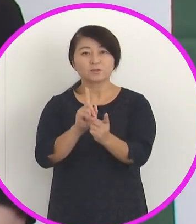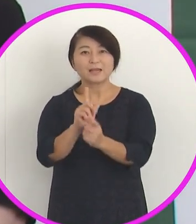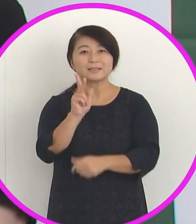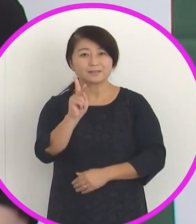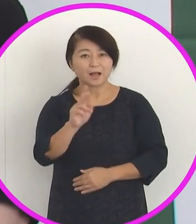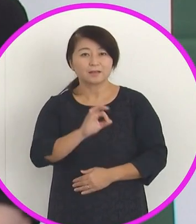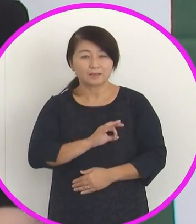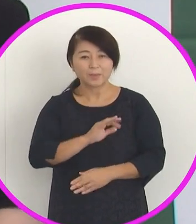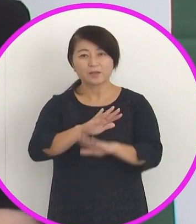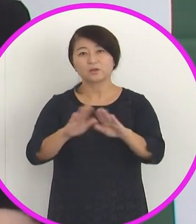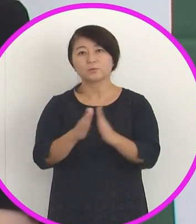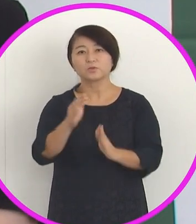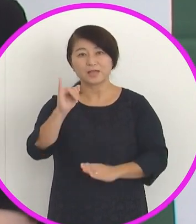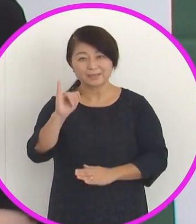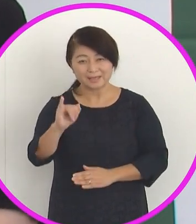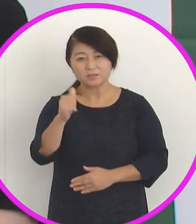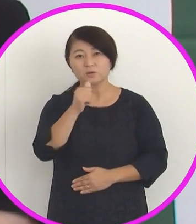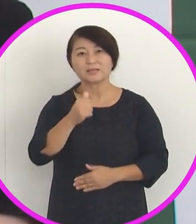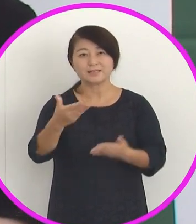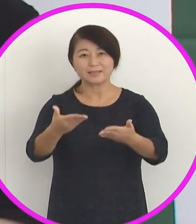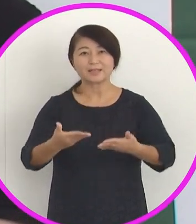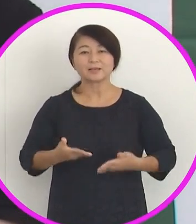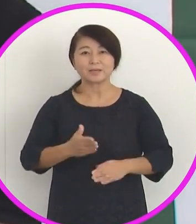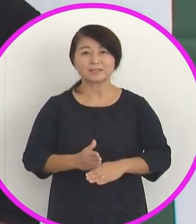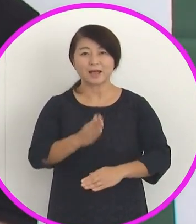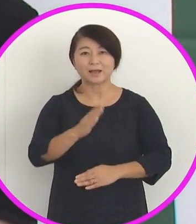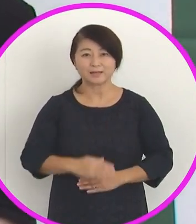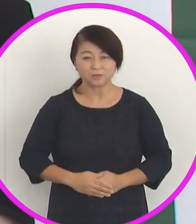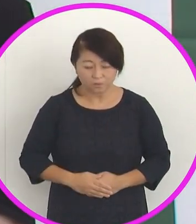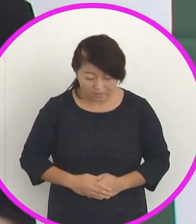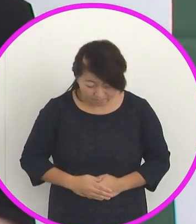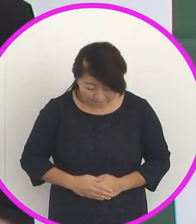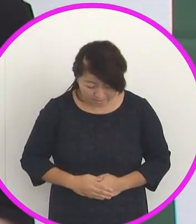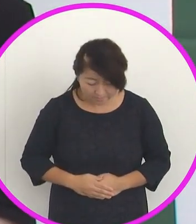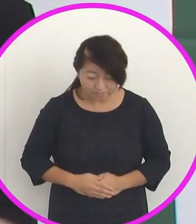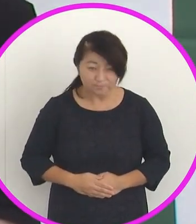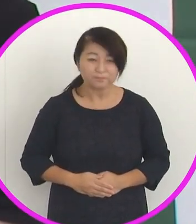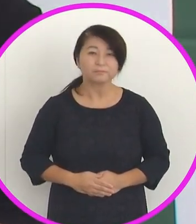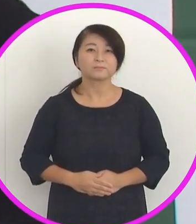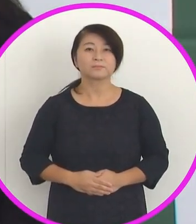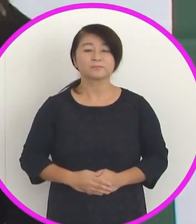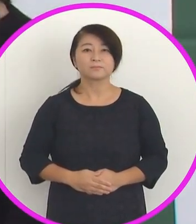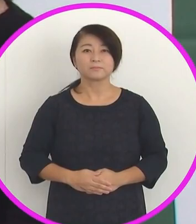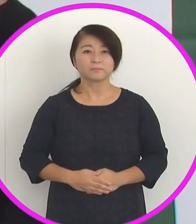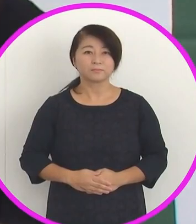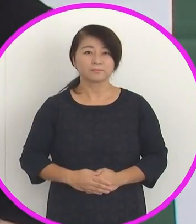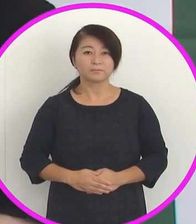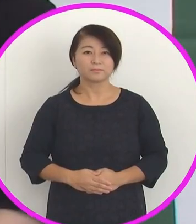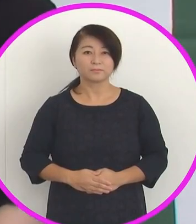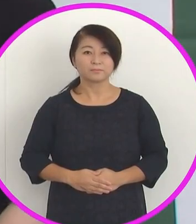対策課の倉本さんに紹介していただきました。ありがとうございました。 ありがとうございました。